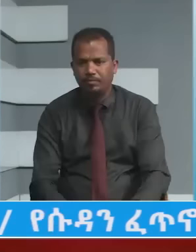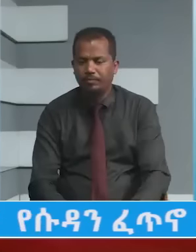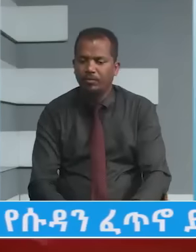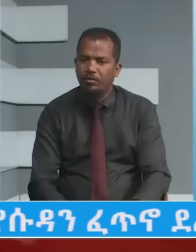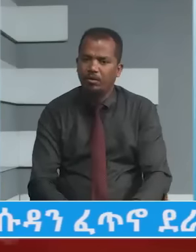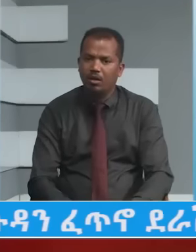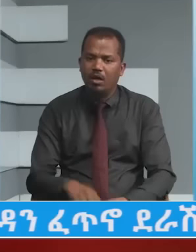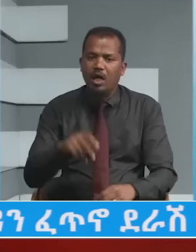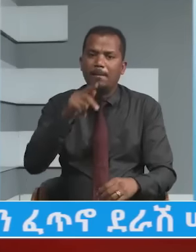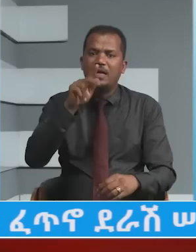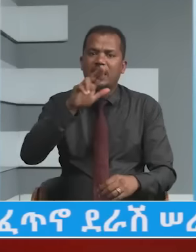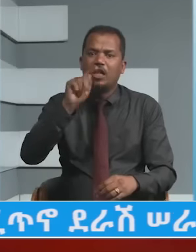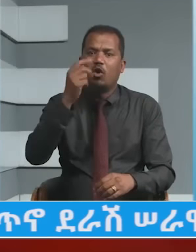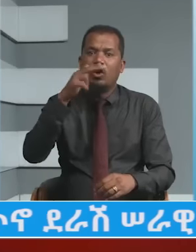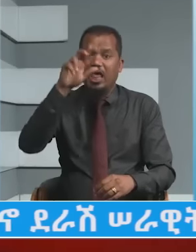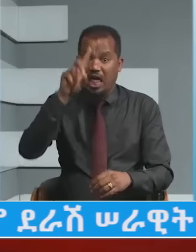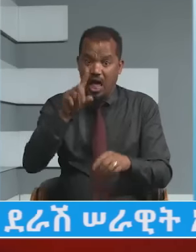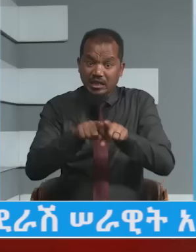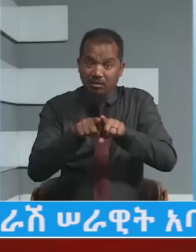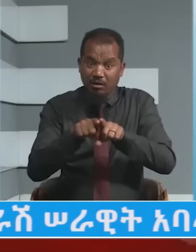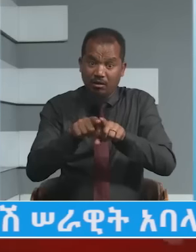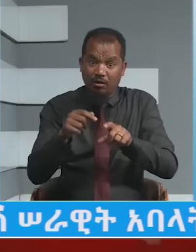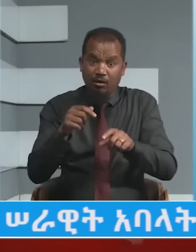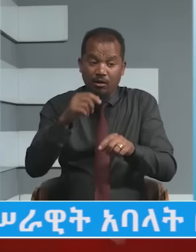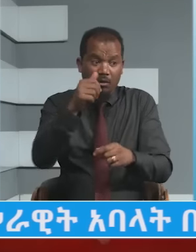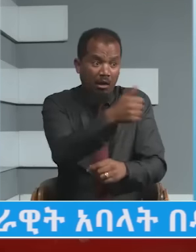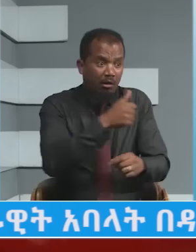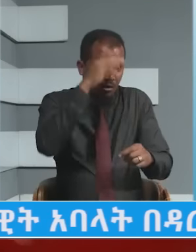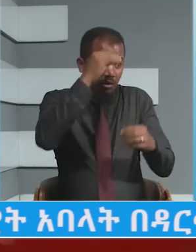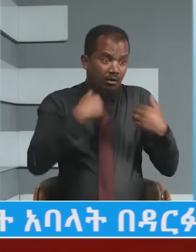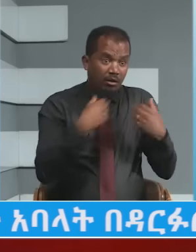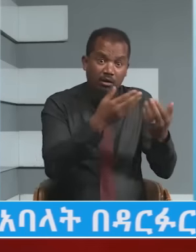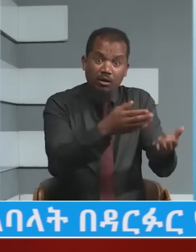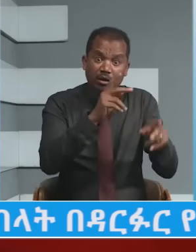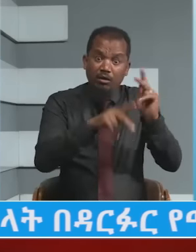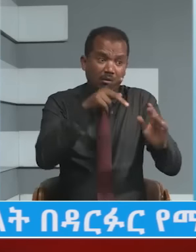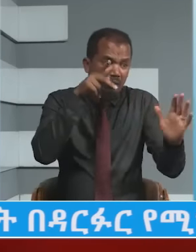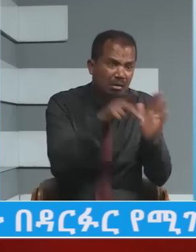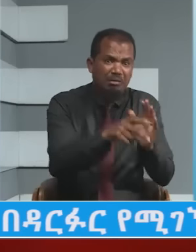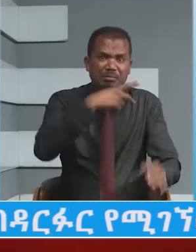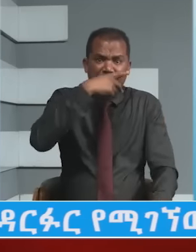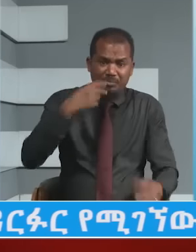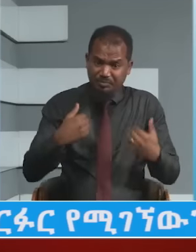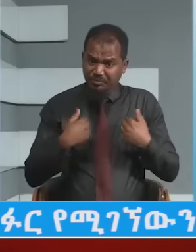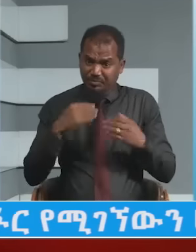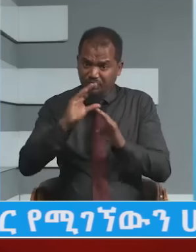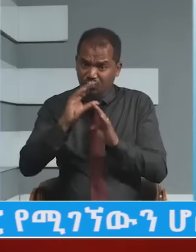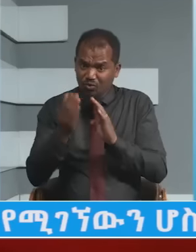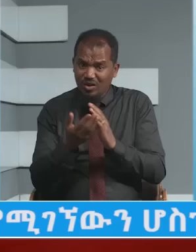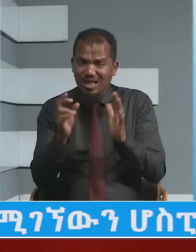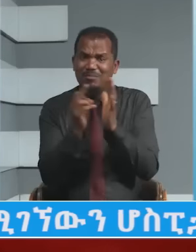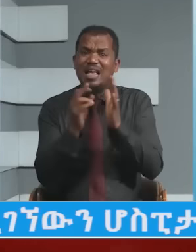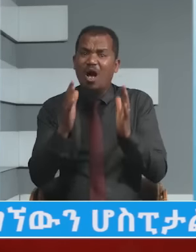አሳስበዋል። የፕሪቶሪያውን ስምምነት ገሃድ በአደባባይ ጥሶ እያለ ህዝቦችን እየጨፈጨፈ እየገደለ እየዘረፈ ባለበት ሁኔታ